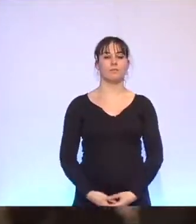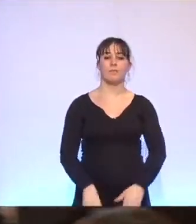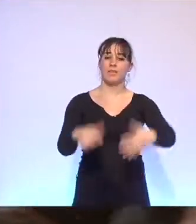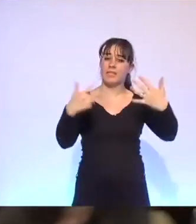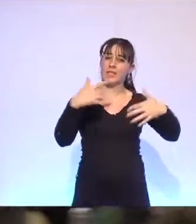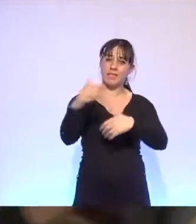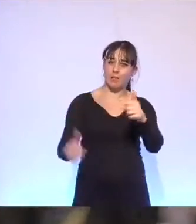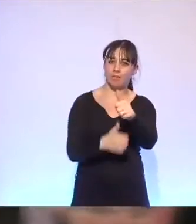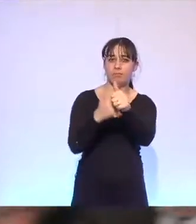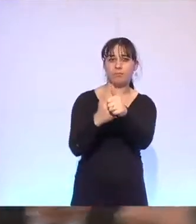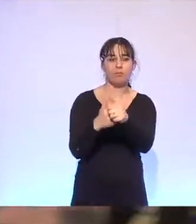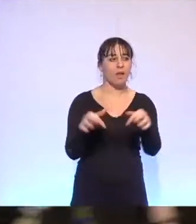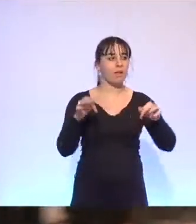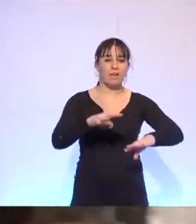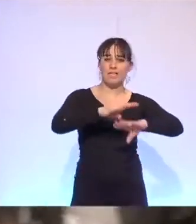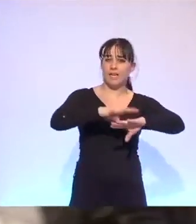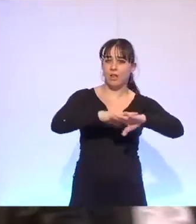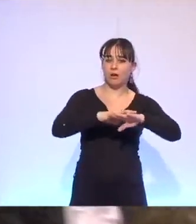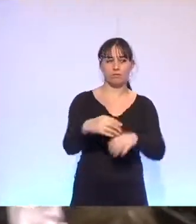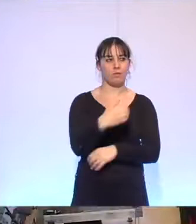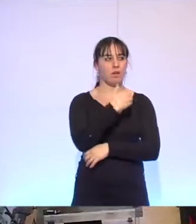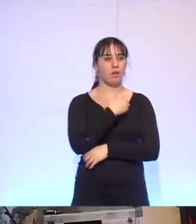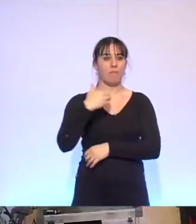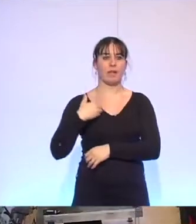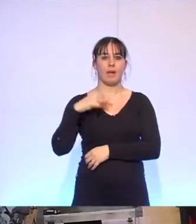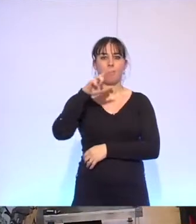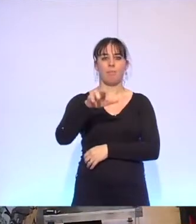Septième adjointe, adjointe de secteur, Catherine Racose.